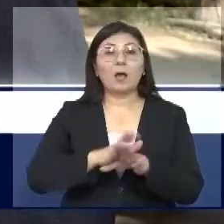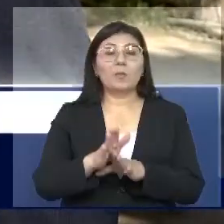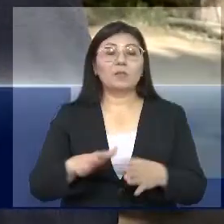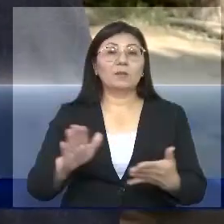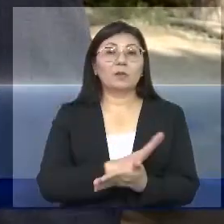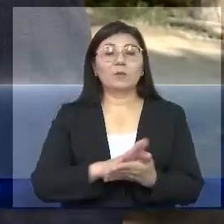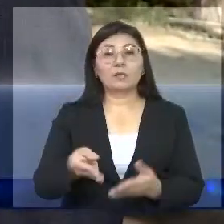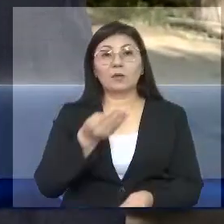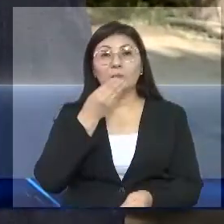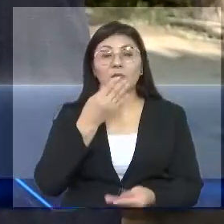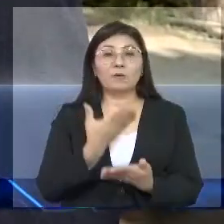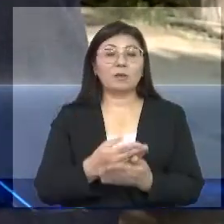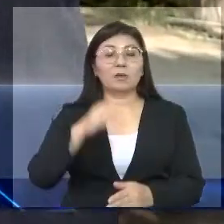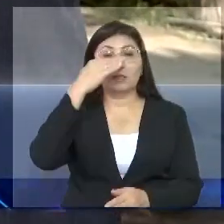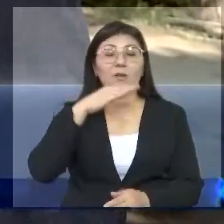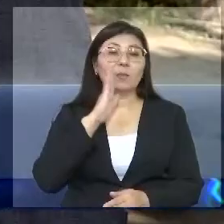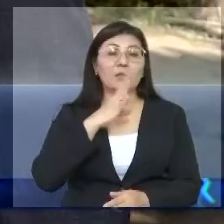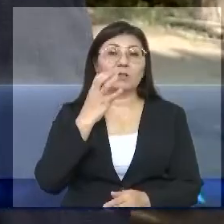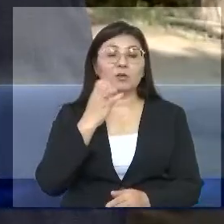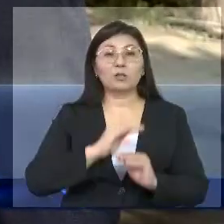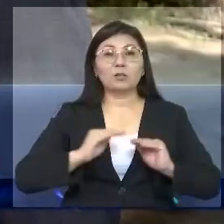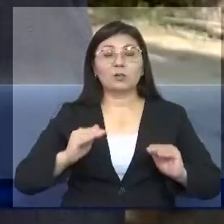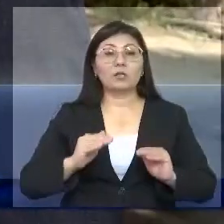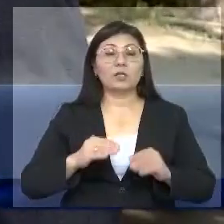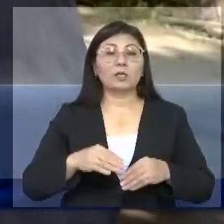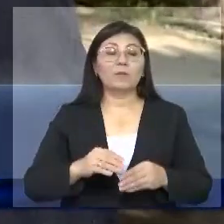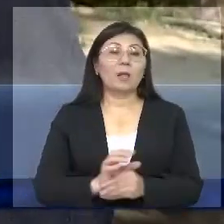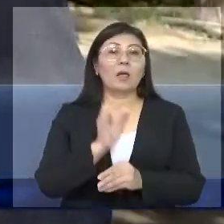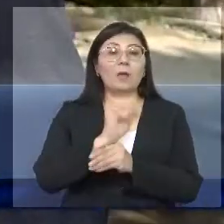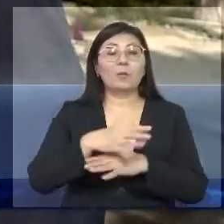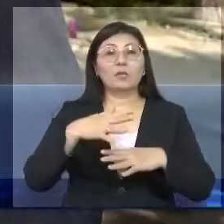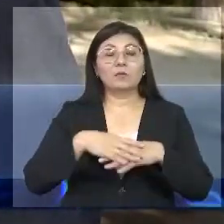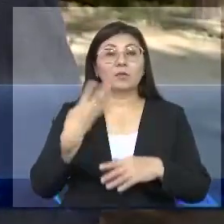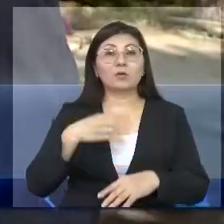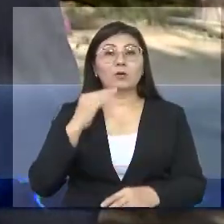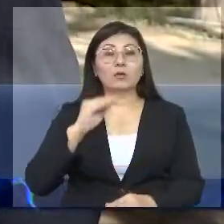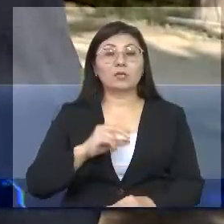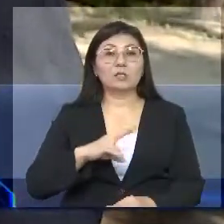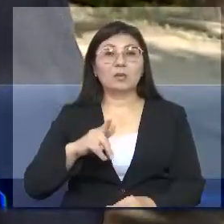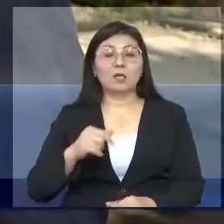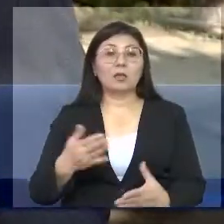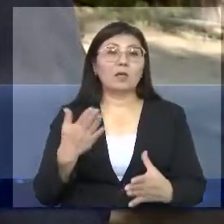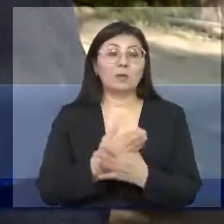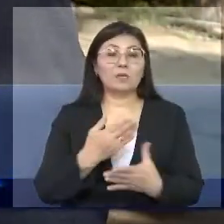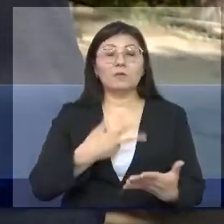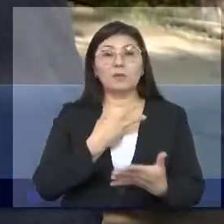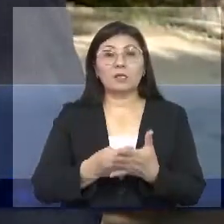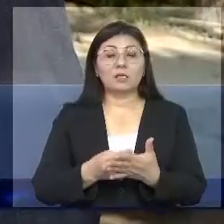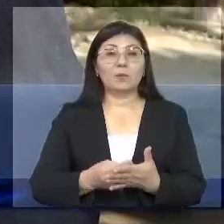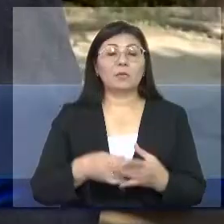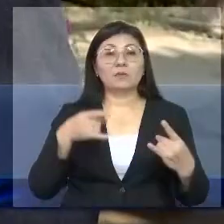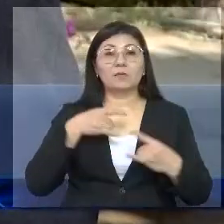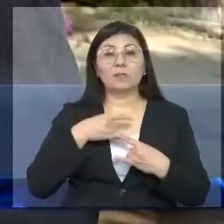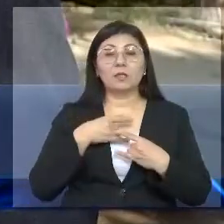бесплатным горячим питанием родителям более 400 учеников перевели на специальный счёт по 40.000 теньге материальной помощи на приобретение формы и